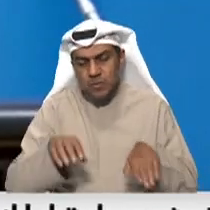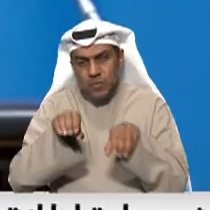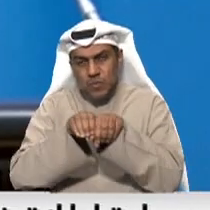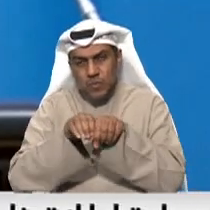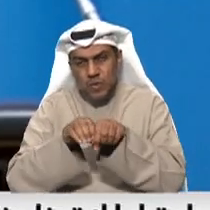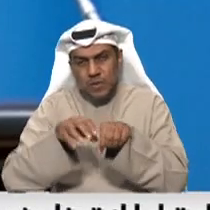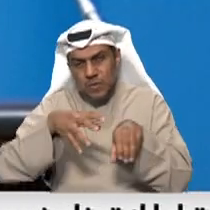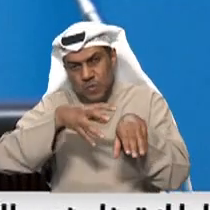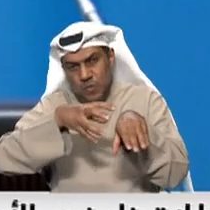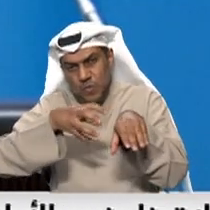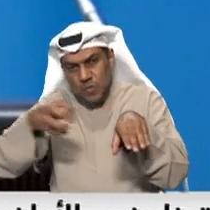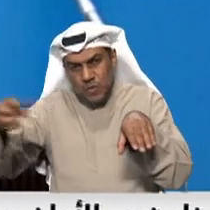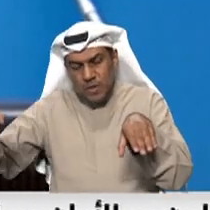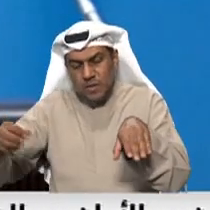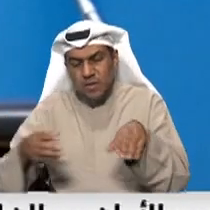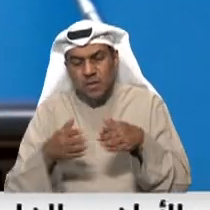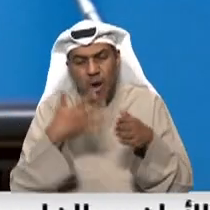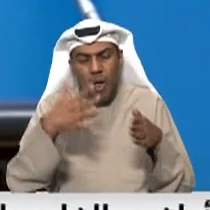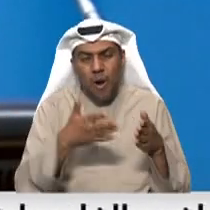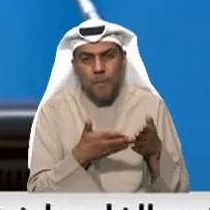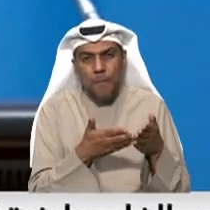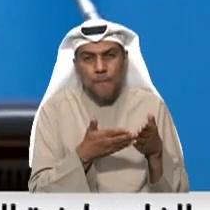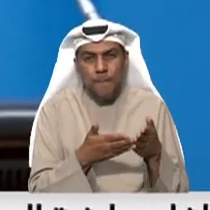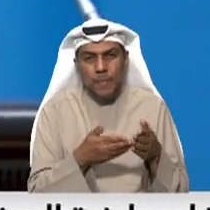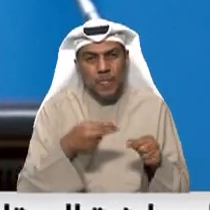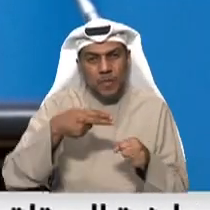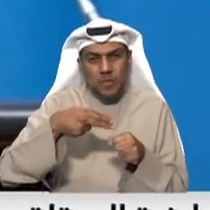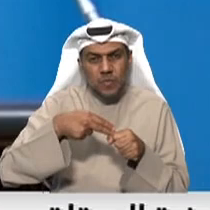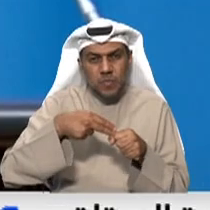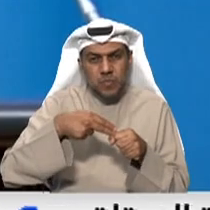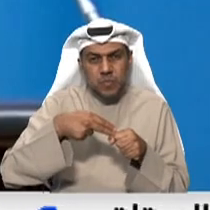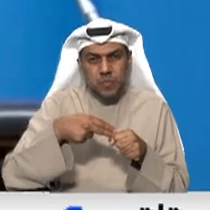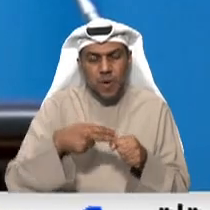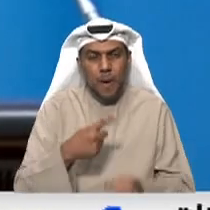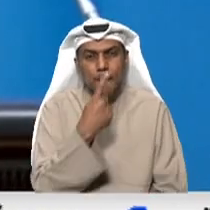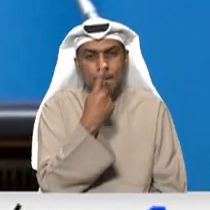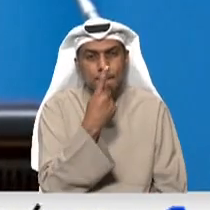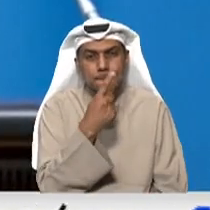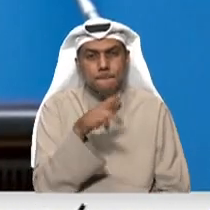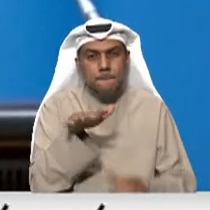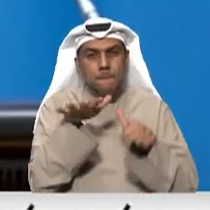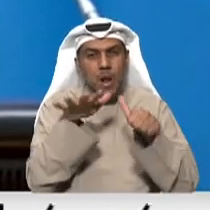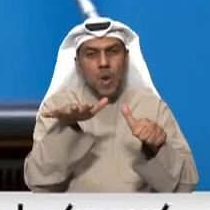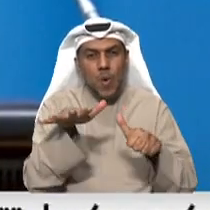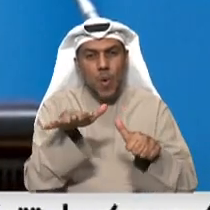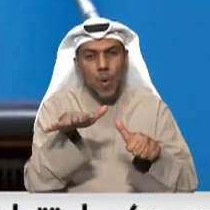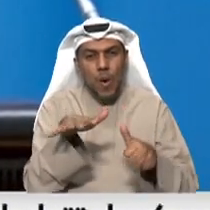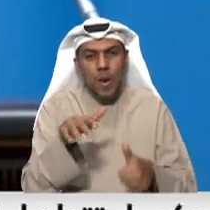صافر المهجورة والتي تتخطى حمولتها المليون برميل نفط.